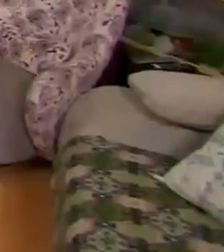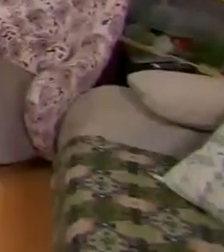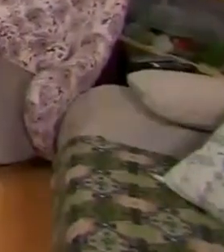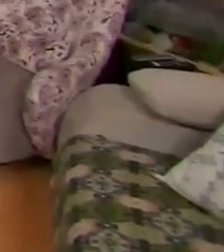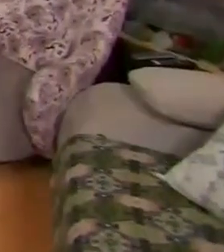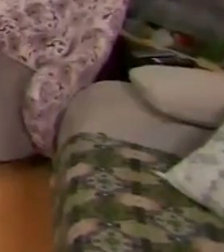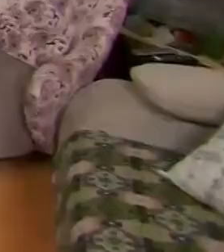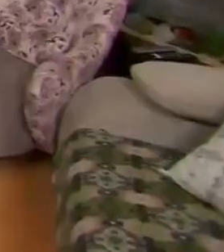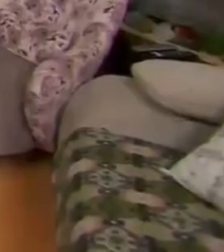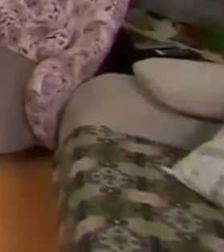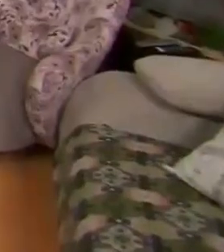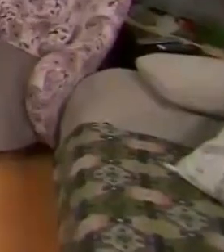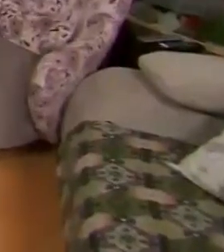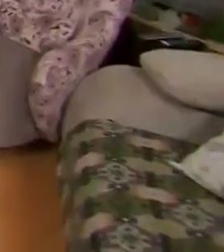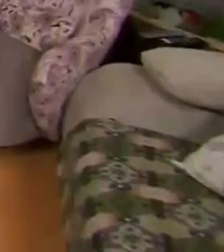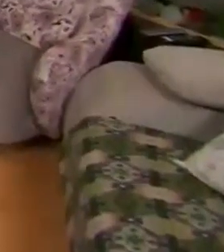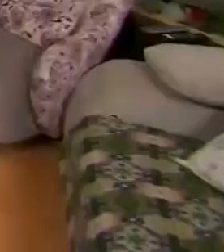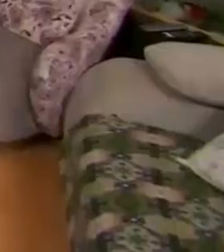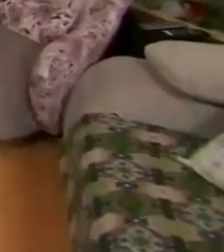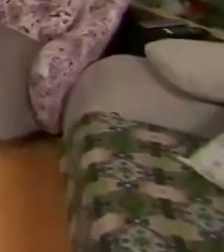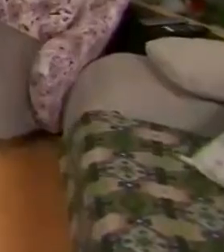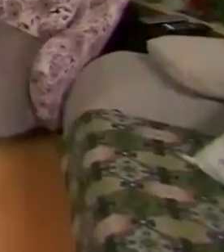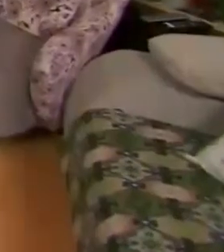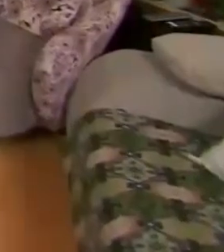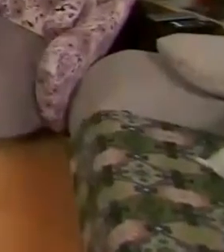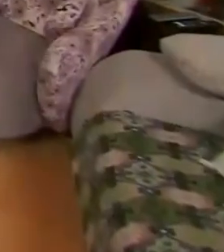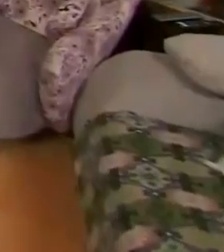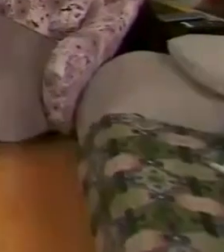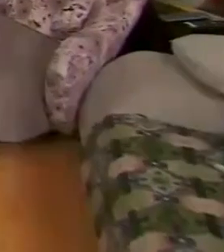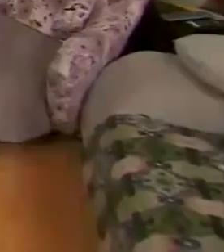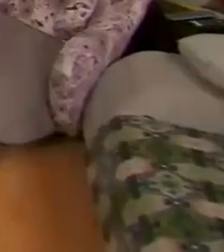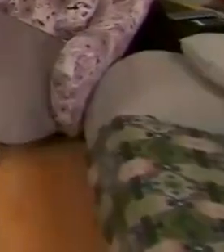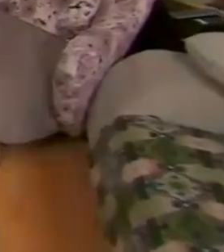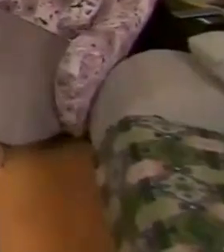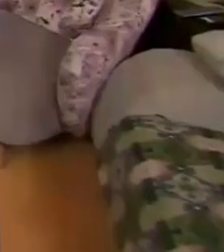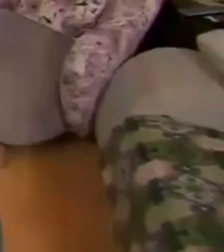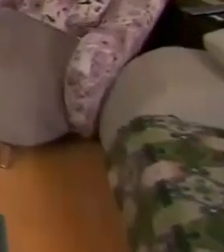Meryem çıktı salondan. İçi eski kitaplarla dolu koli salonun ortasında duruyor.